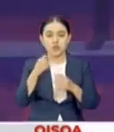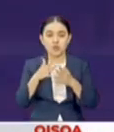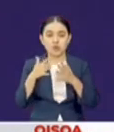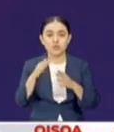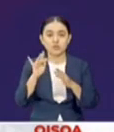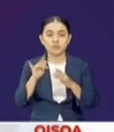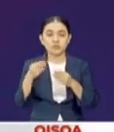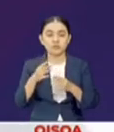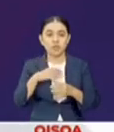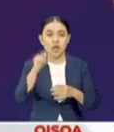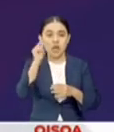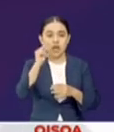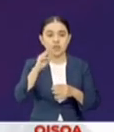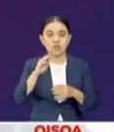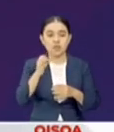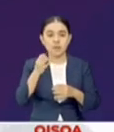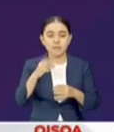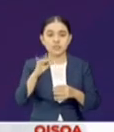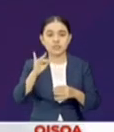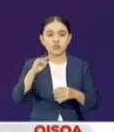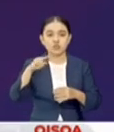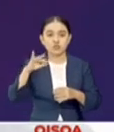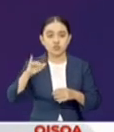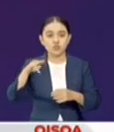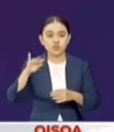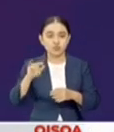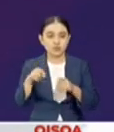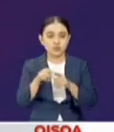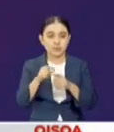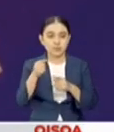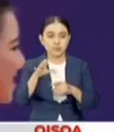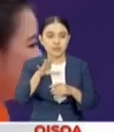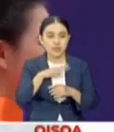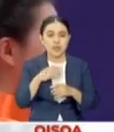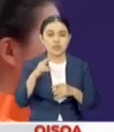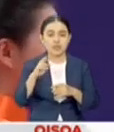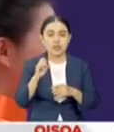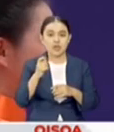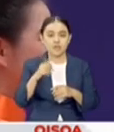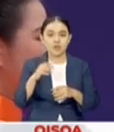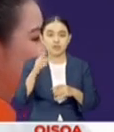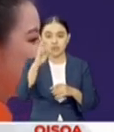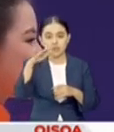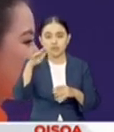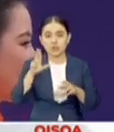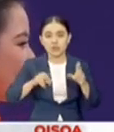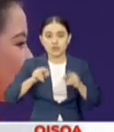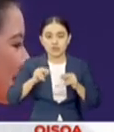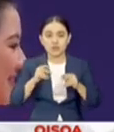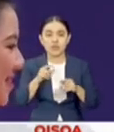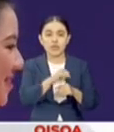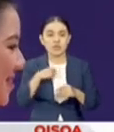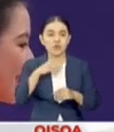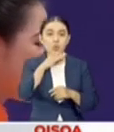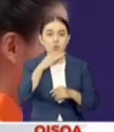etdi. Chorak finalda Xitoy Taipei vakili Yi Junchundan ham ustun keldi. Yarim finalda esa taekvondo vatani hisoblangan va turnirda eng